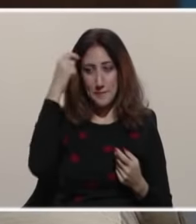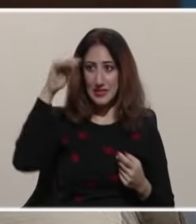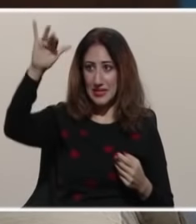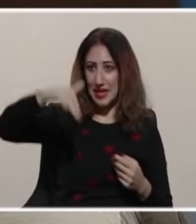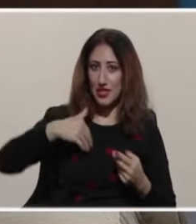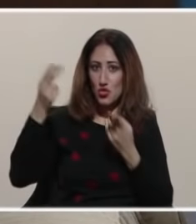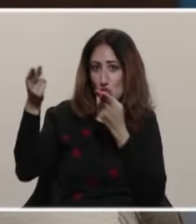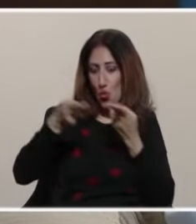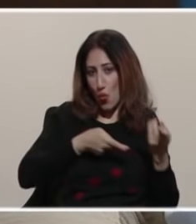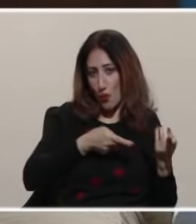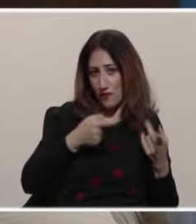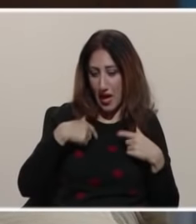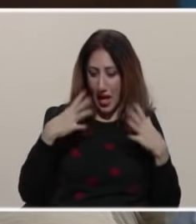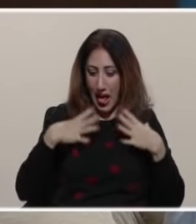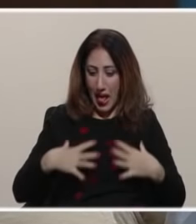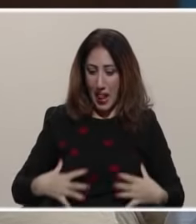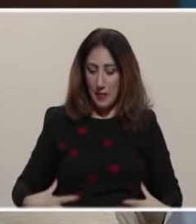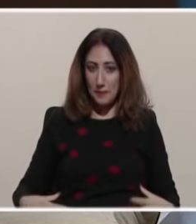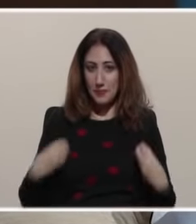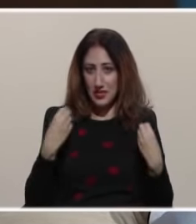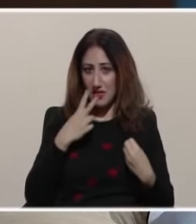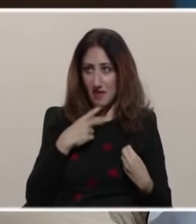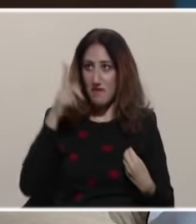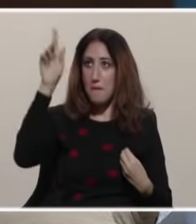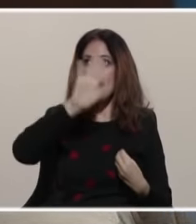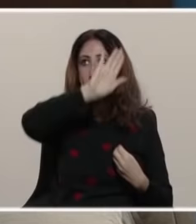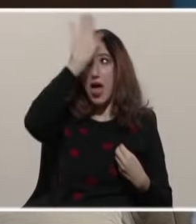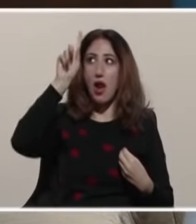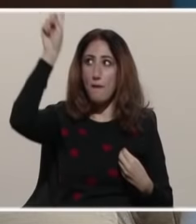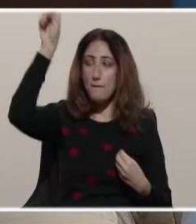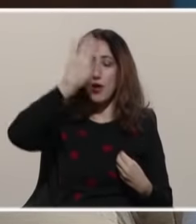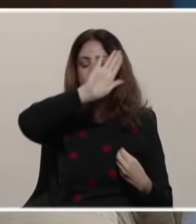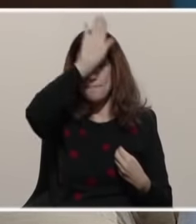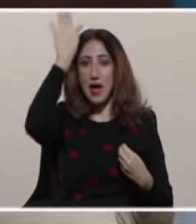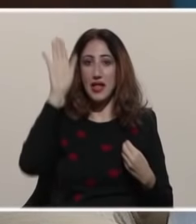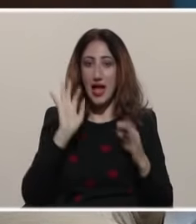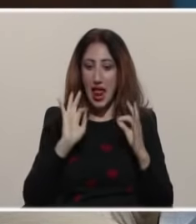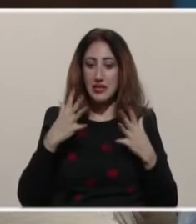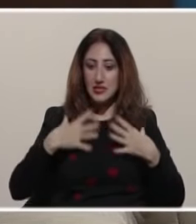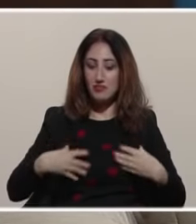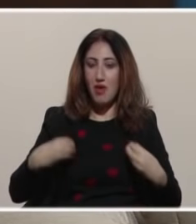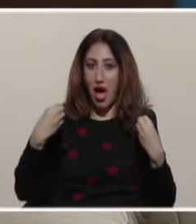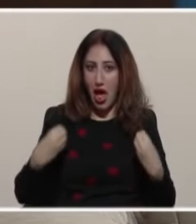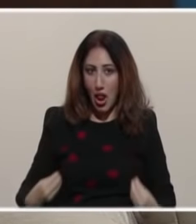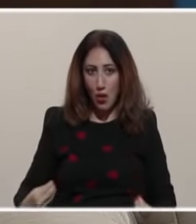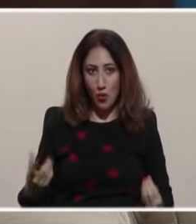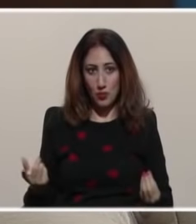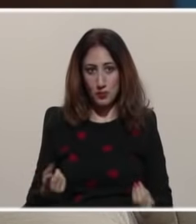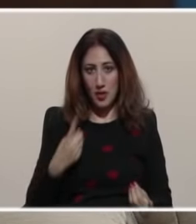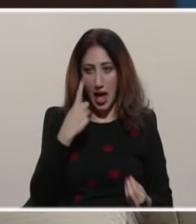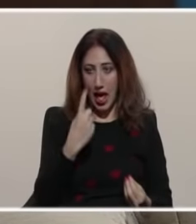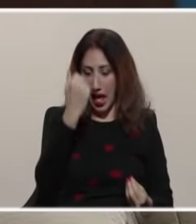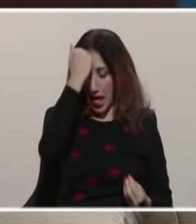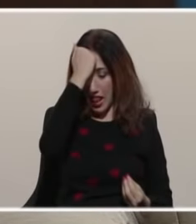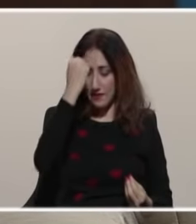هلبس، طب أنا هقابل ملك الملوك. صلى ابن أشيم كان يعمل ايه؟ معاه 1000 دينار،